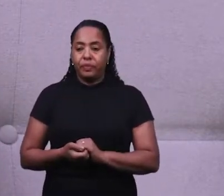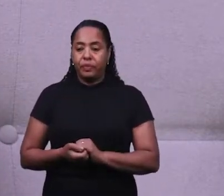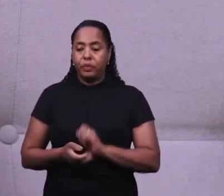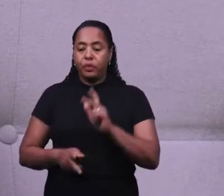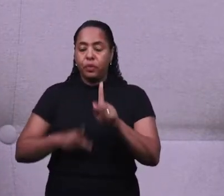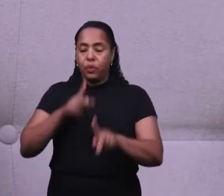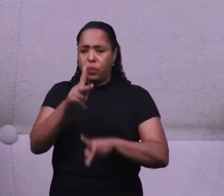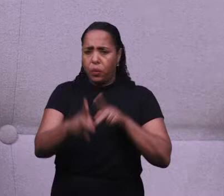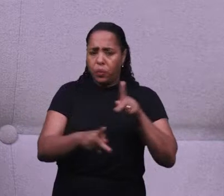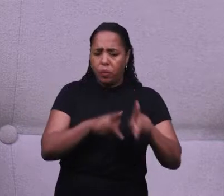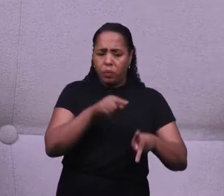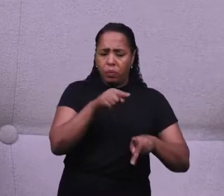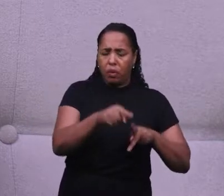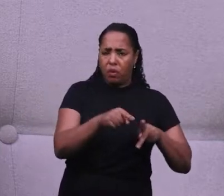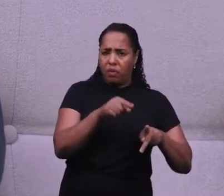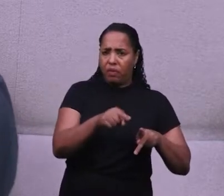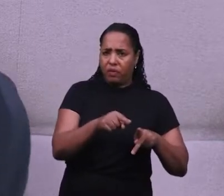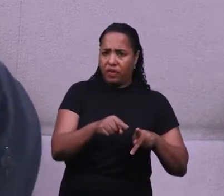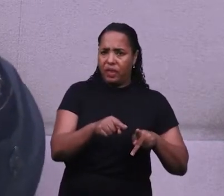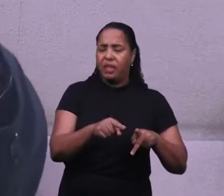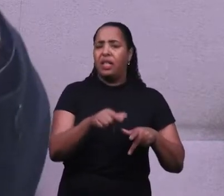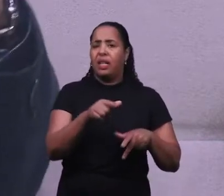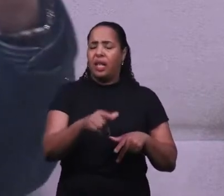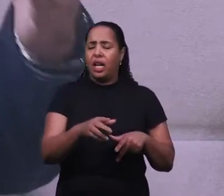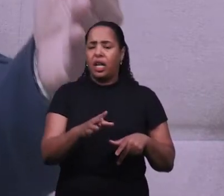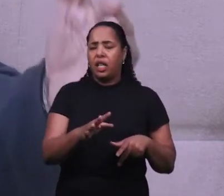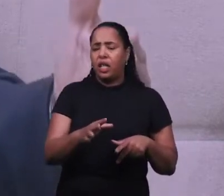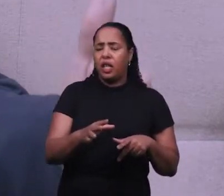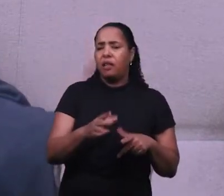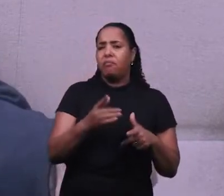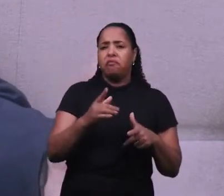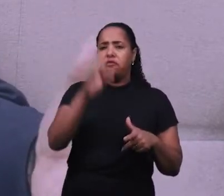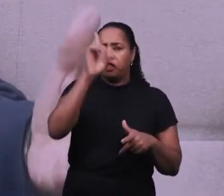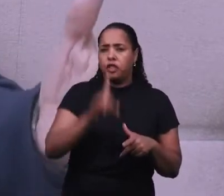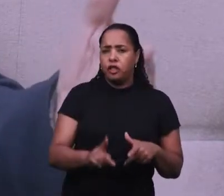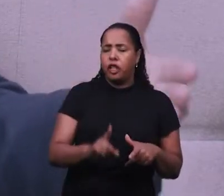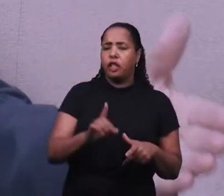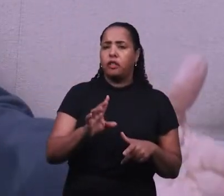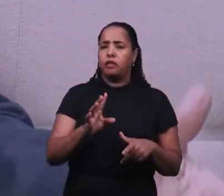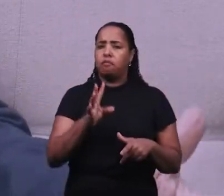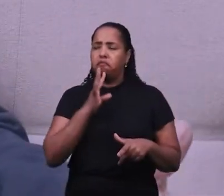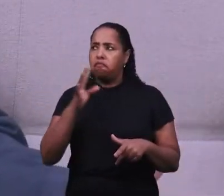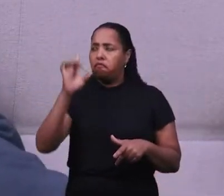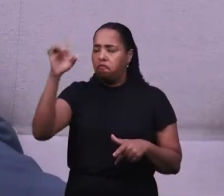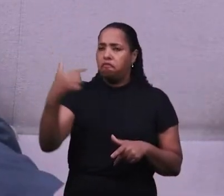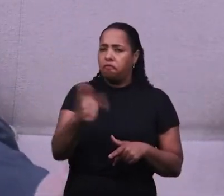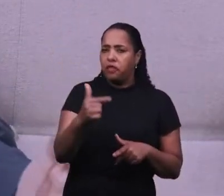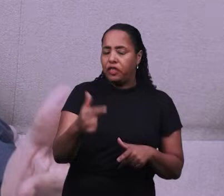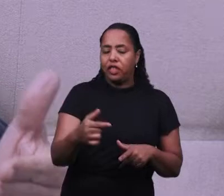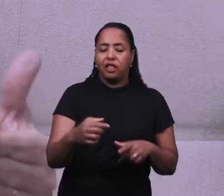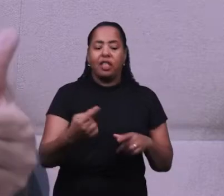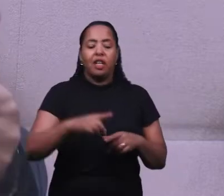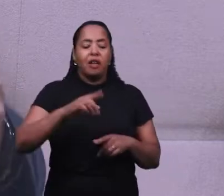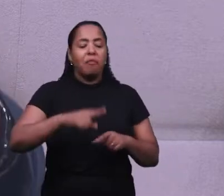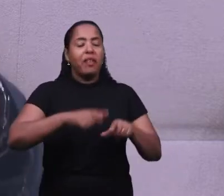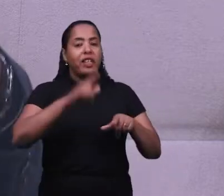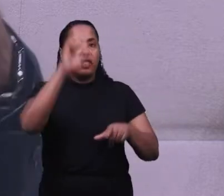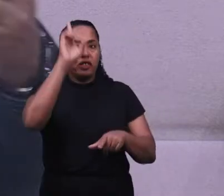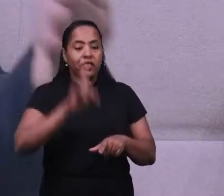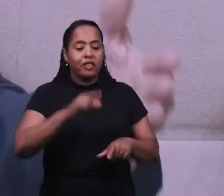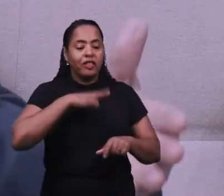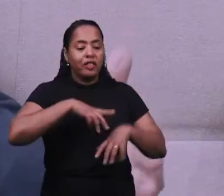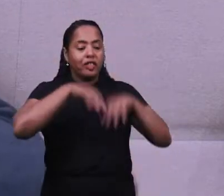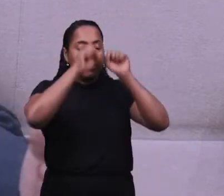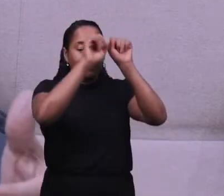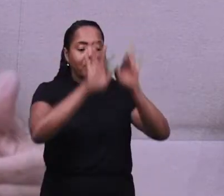vers l'Église gentille, n'est-ce pas, qui a eu l'opportunité de recevoir cette bénédiction aussi,